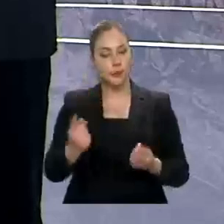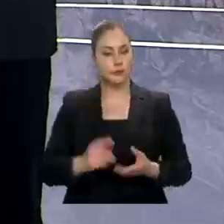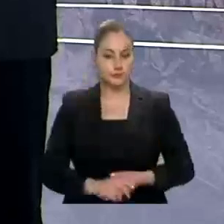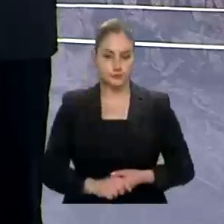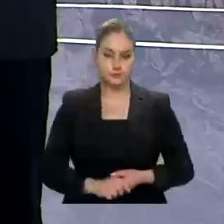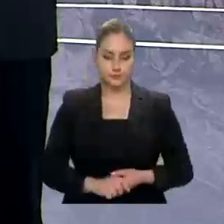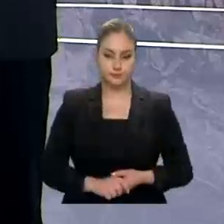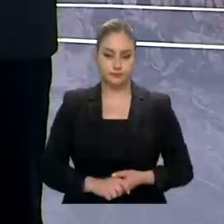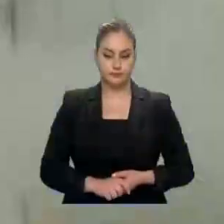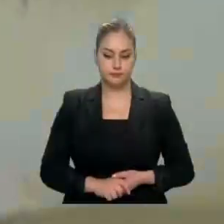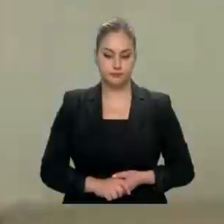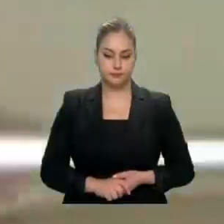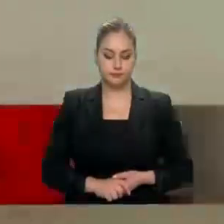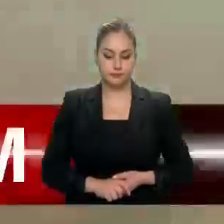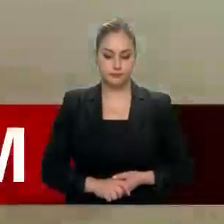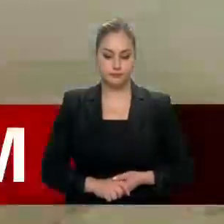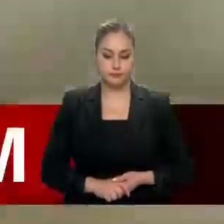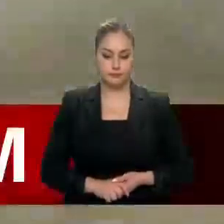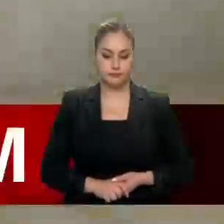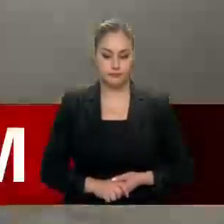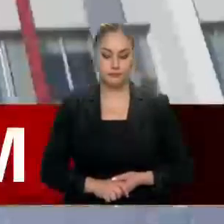tekrar.